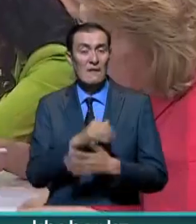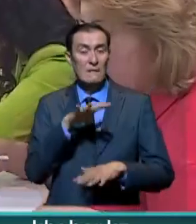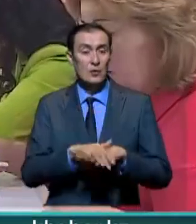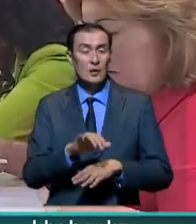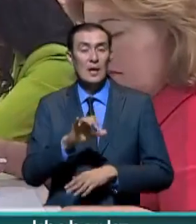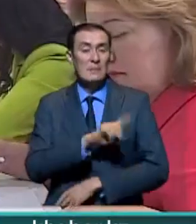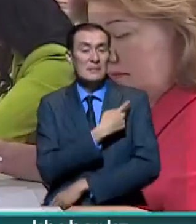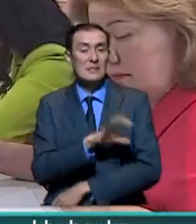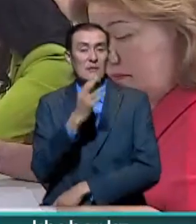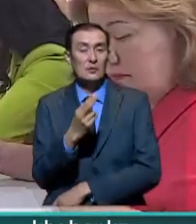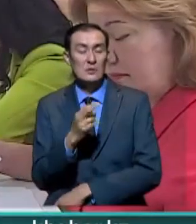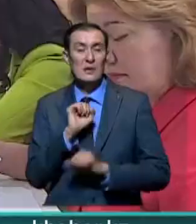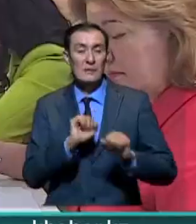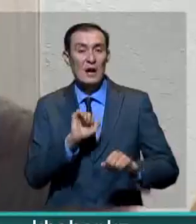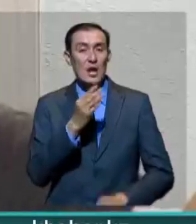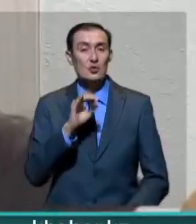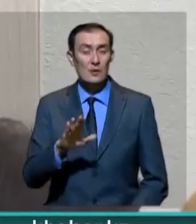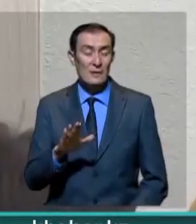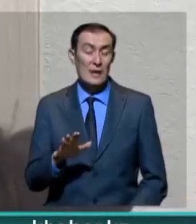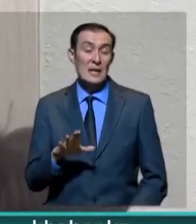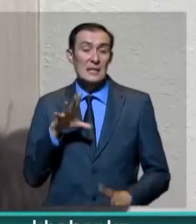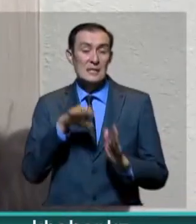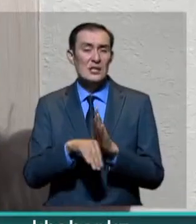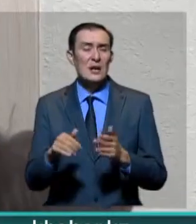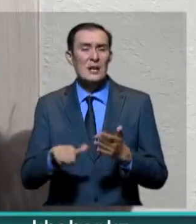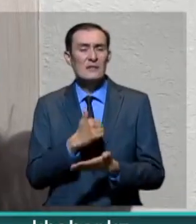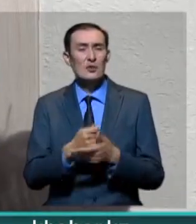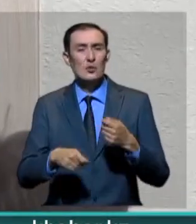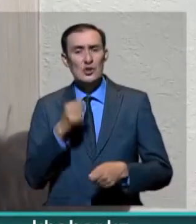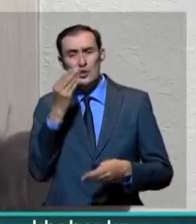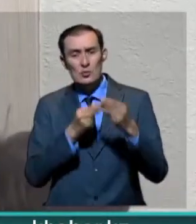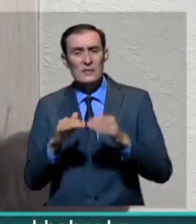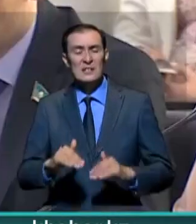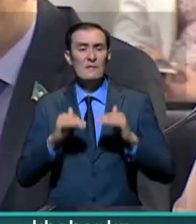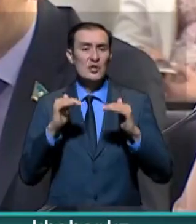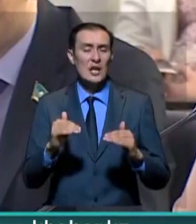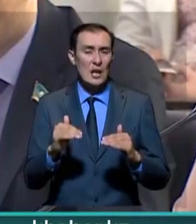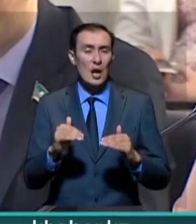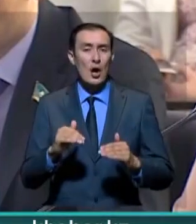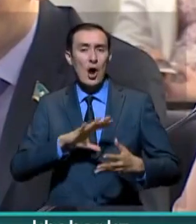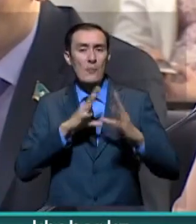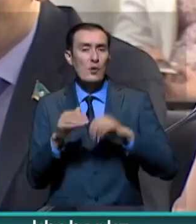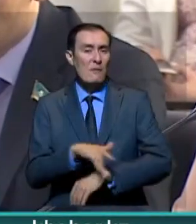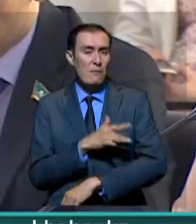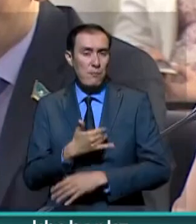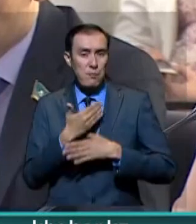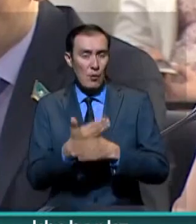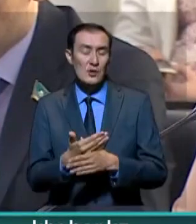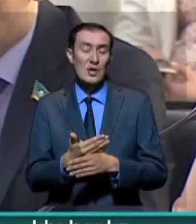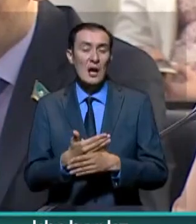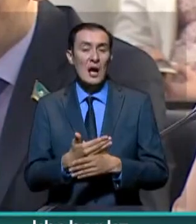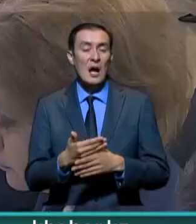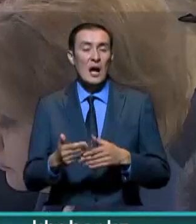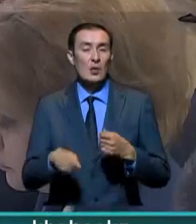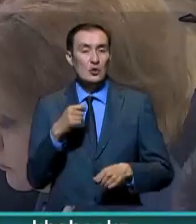соцстрахования айдын ашу iv и среди основных нарушений это искусственное завышение объемов оказанной помощи отклонения